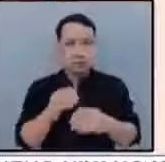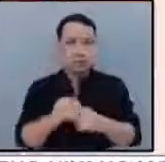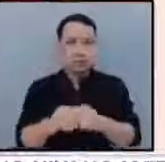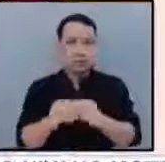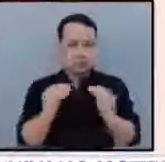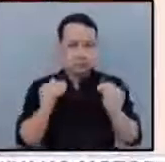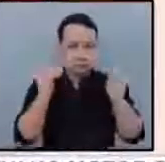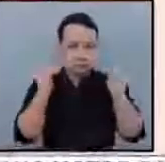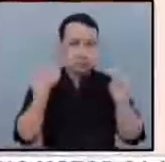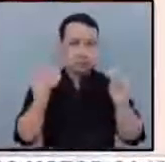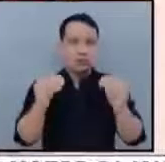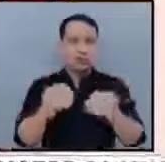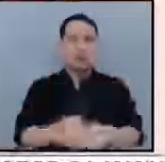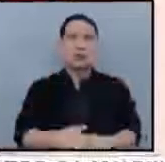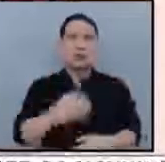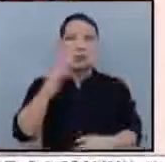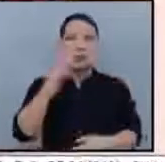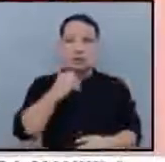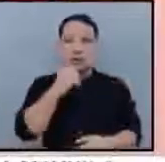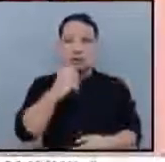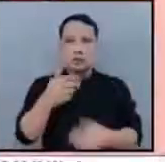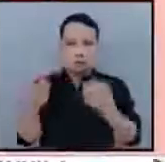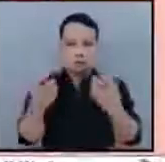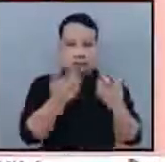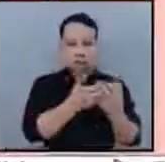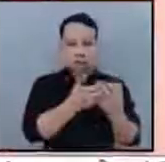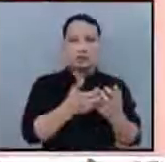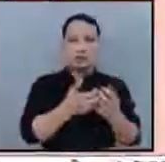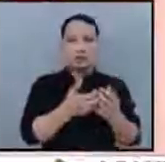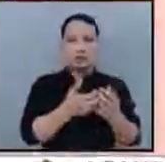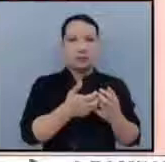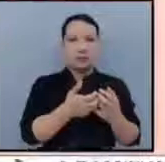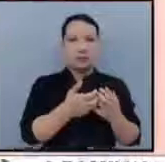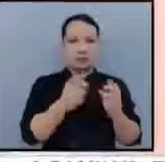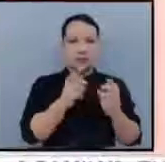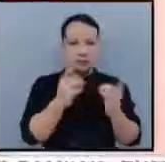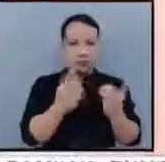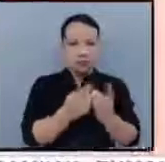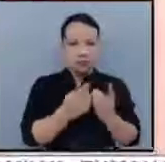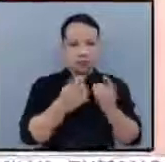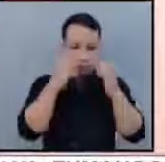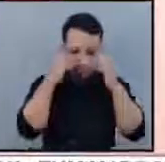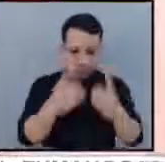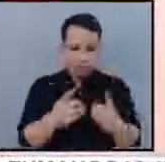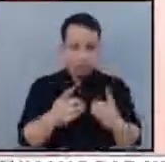coming kasi hindi sila affiliated sa DepEd. So, ang nangyari po,